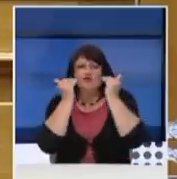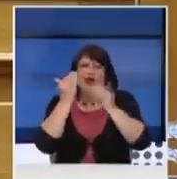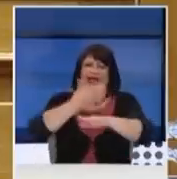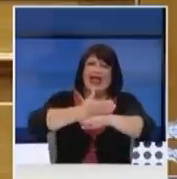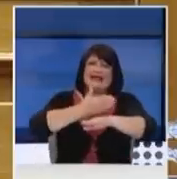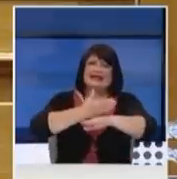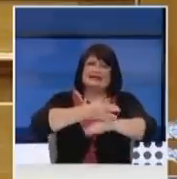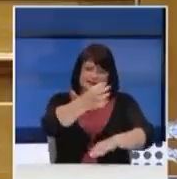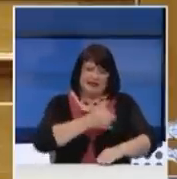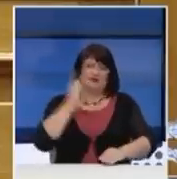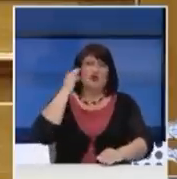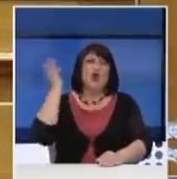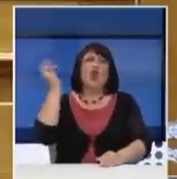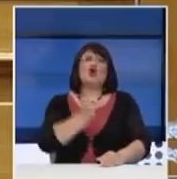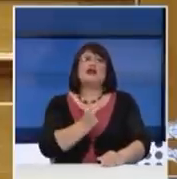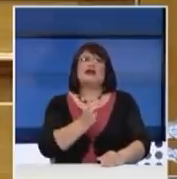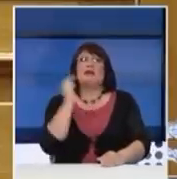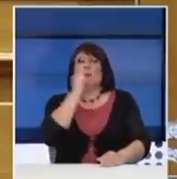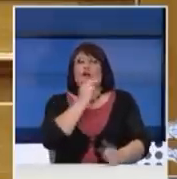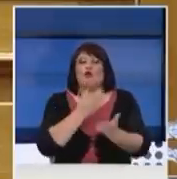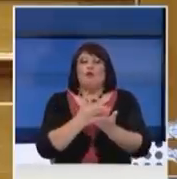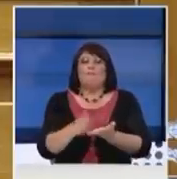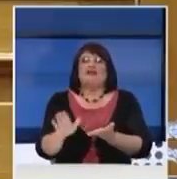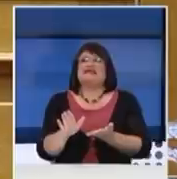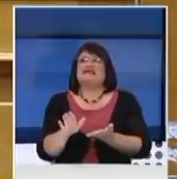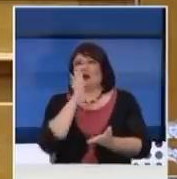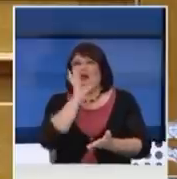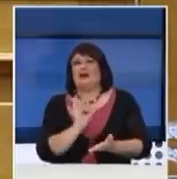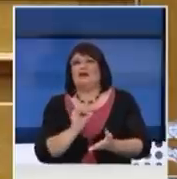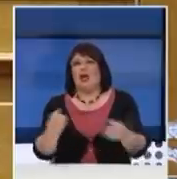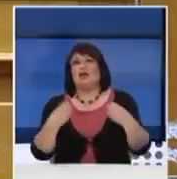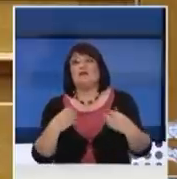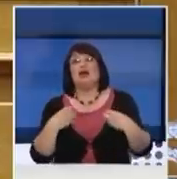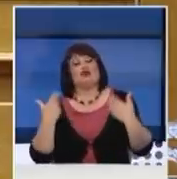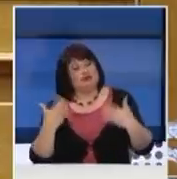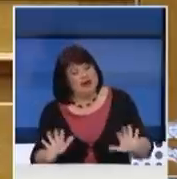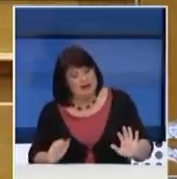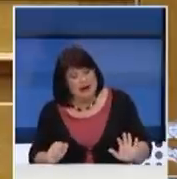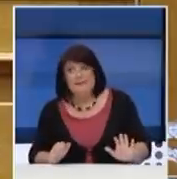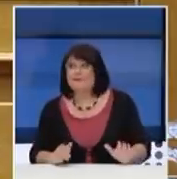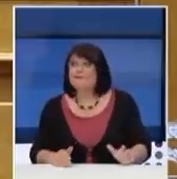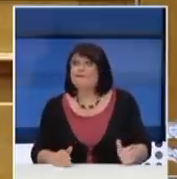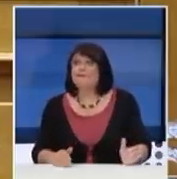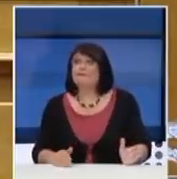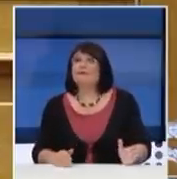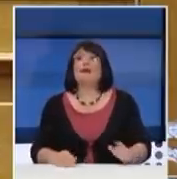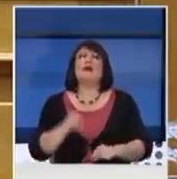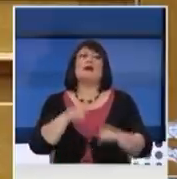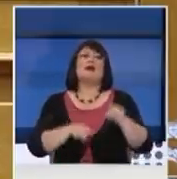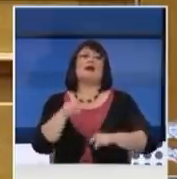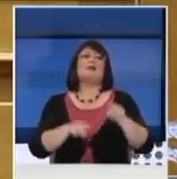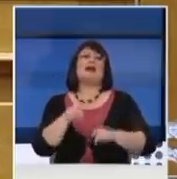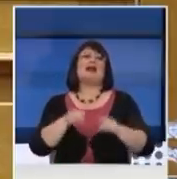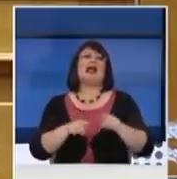εγγύηση να ακούσω εγώ μια λογική, γιατί ο Πρωθυπουργός είπε μια μισή αλήθεια. Δεν είπε ψέματα, είπε μισή αλήθεια, ότι μας ενημέρωσε. Ακροδηγός μας είπε για την